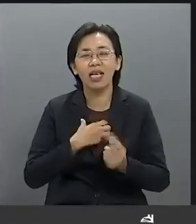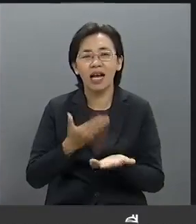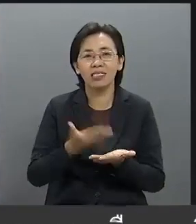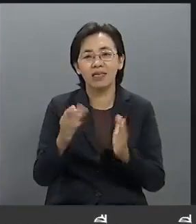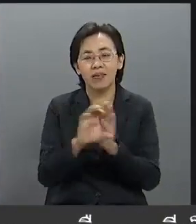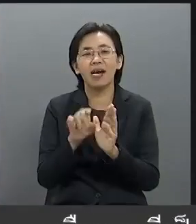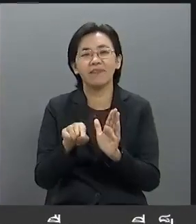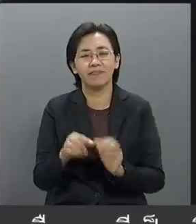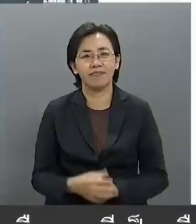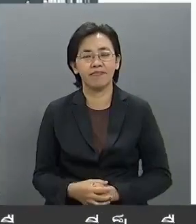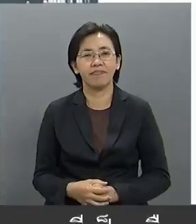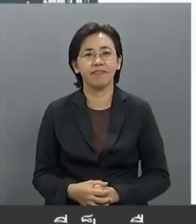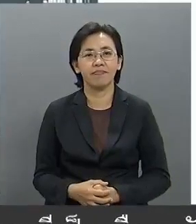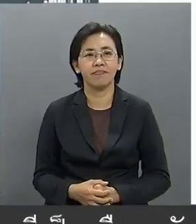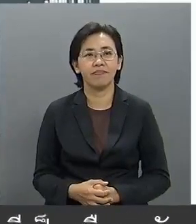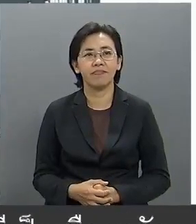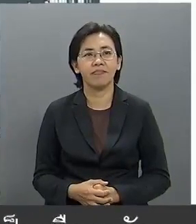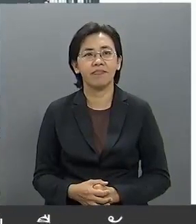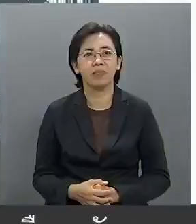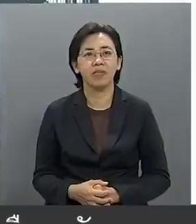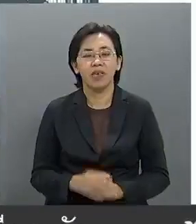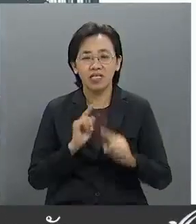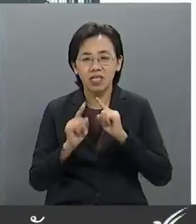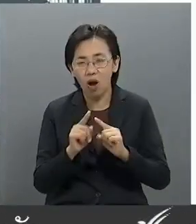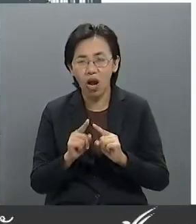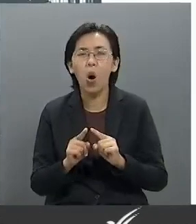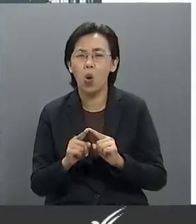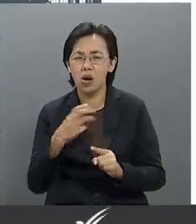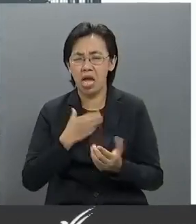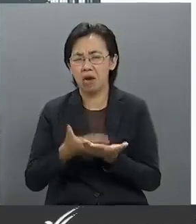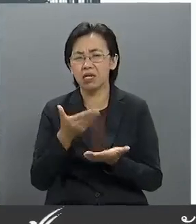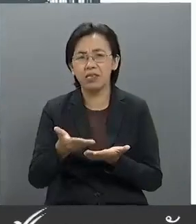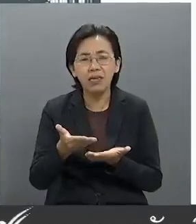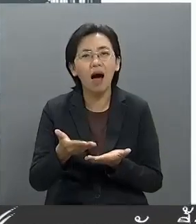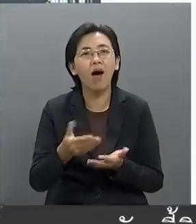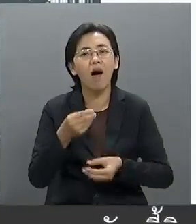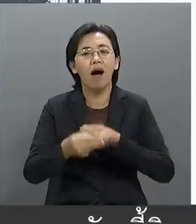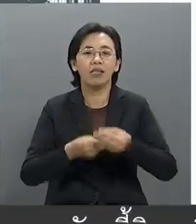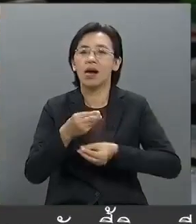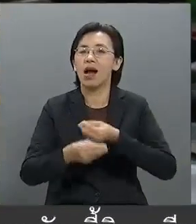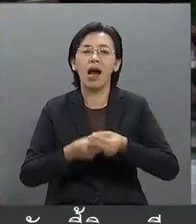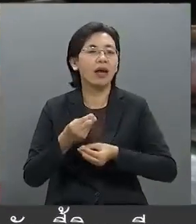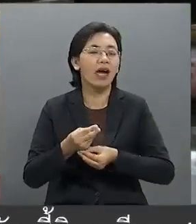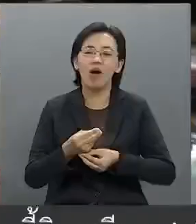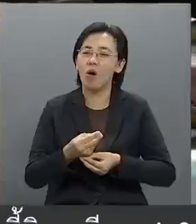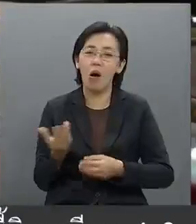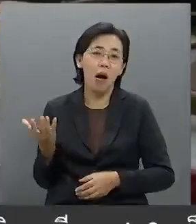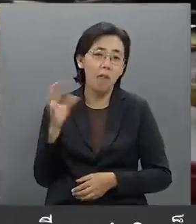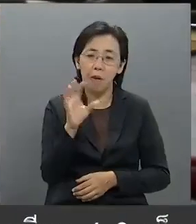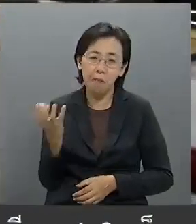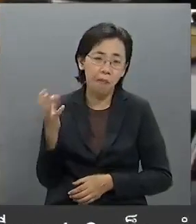ก็เข้ามาเยอะมากเหมือนกันครับแล้วก็งานชุดนั้นก็ขายหมดเลยครับขายเกลี้ยงหมดเลย